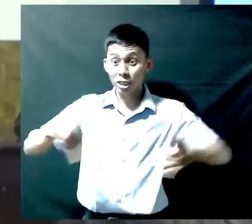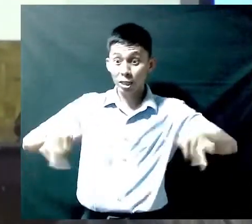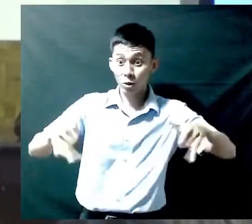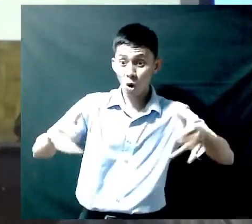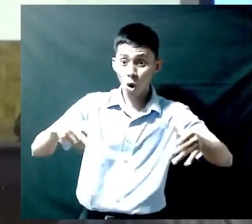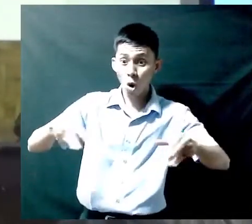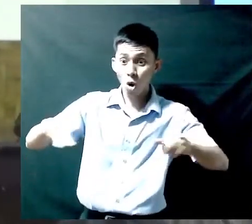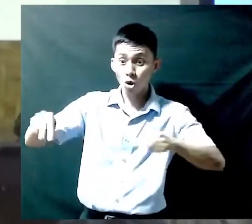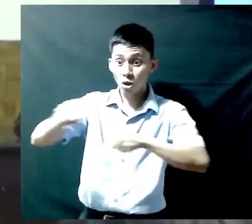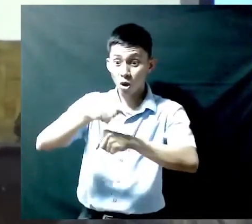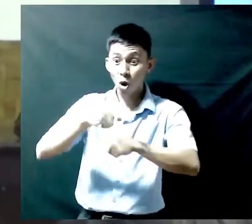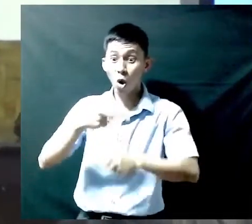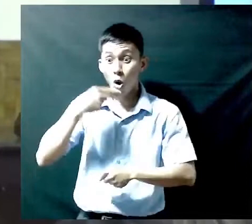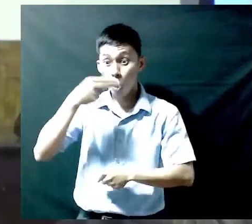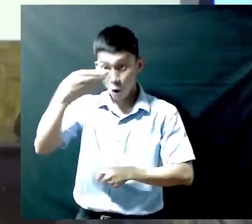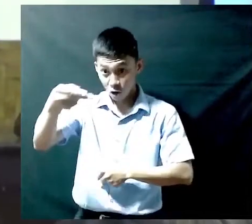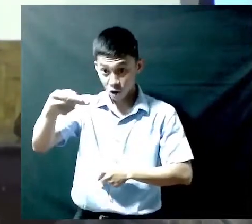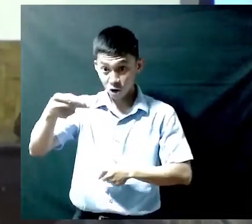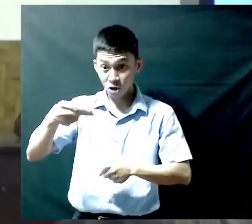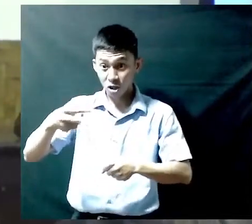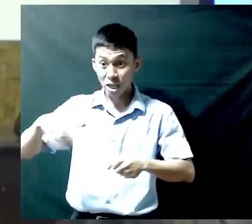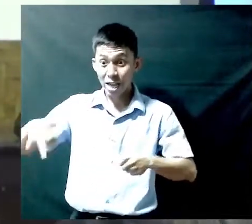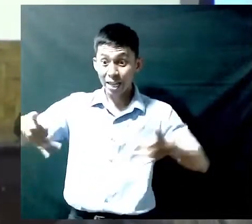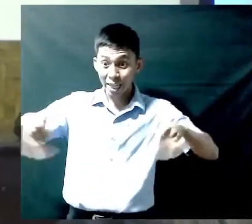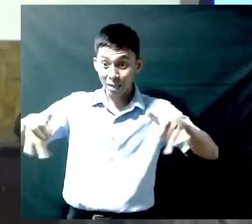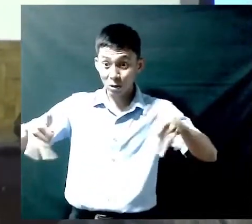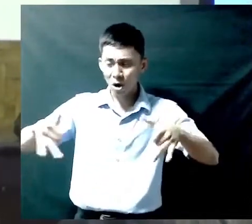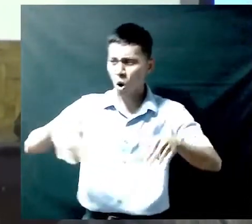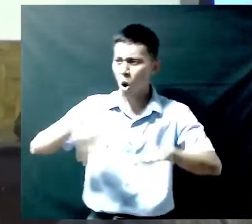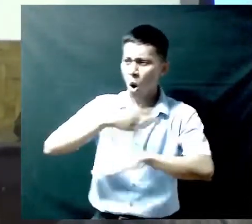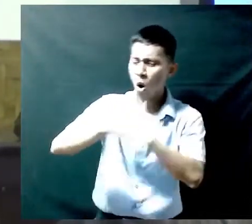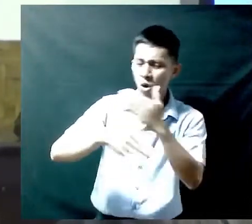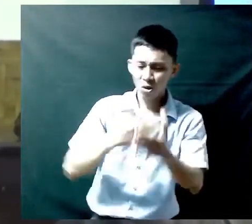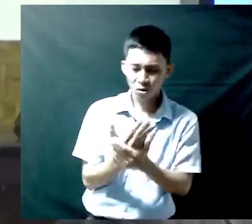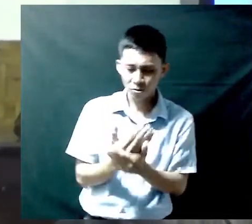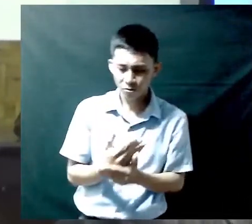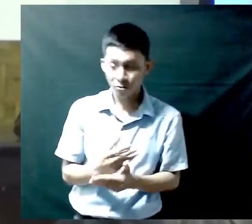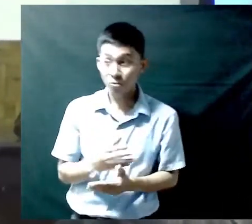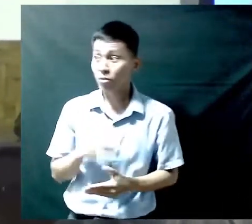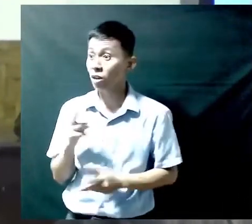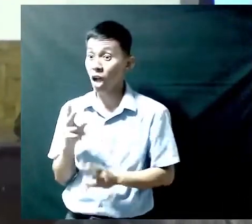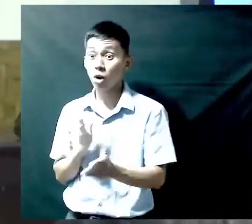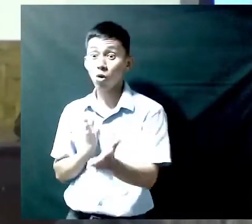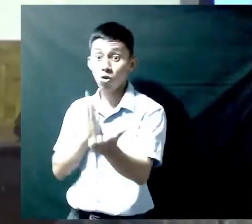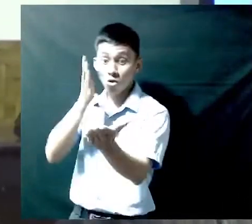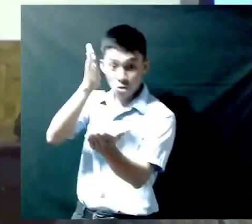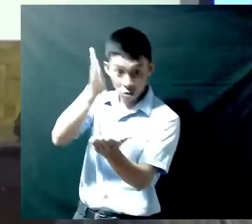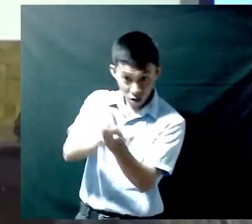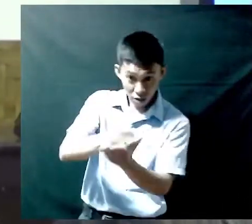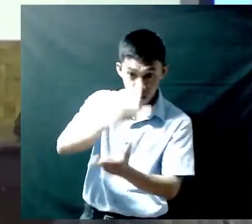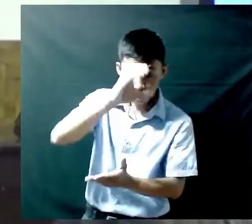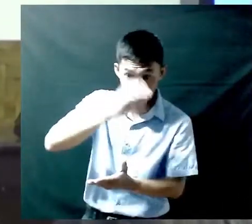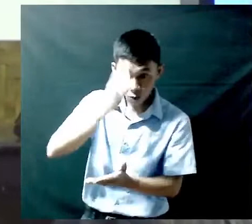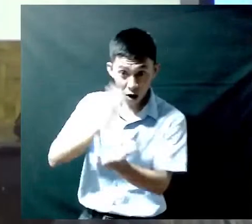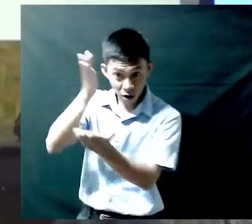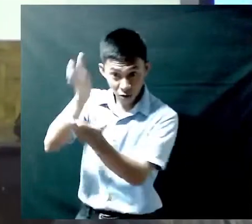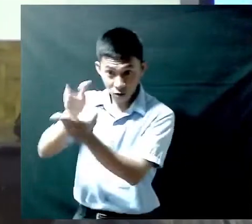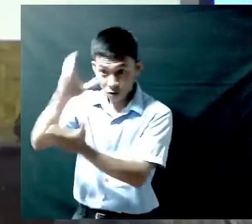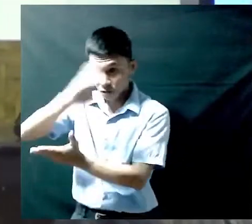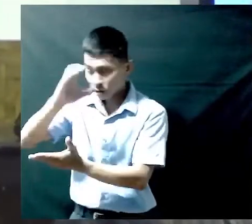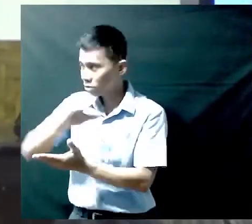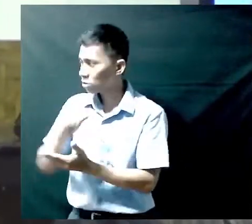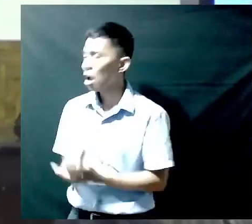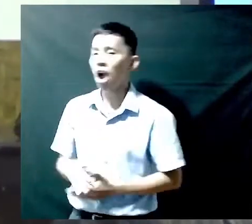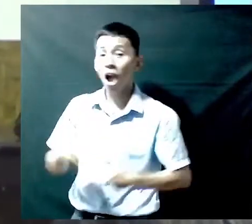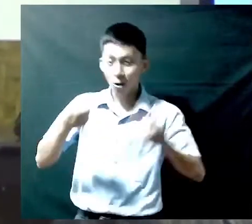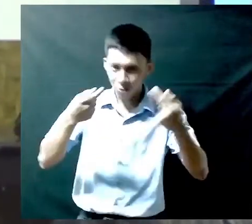yung representative ng San Juan sa karate. So, I went to Cebu first time, 1999, and then I competed dito